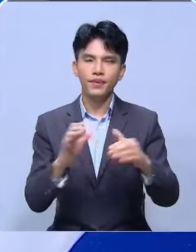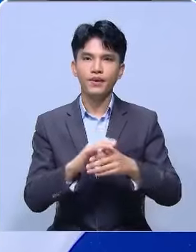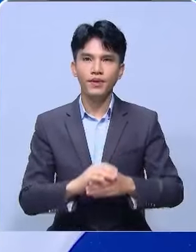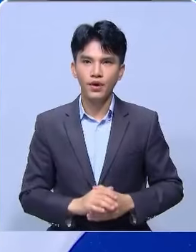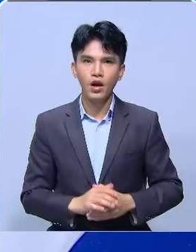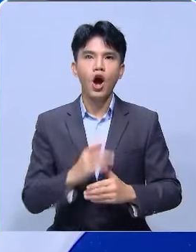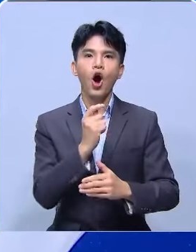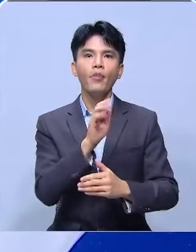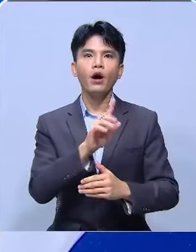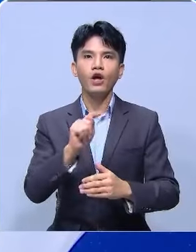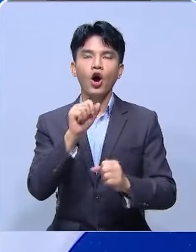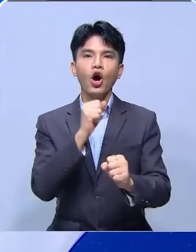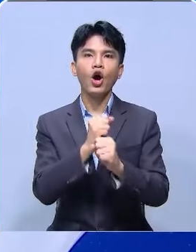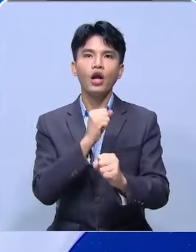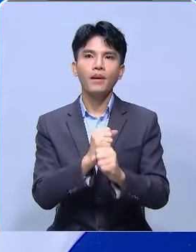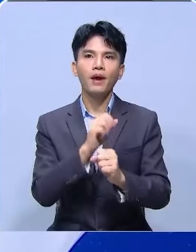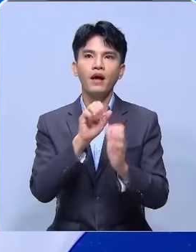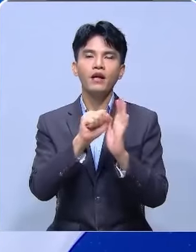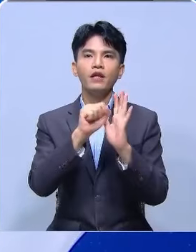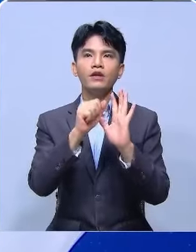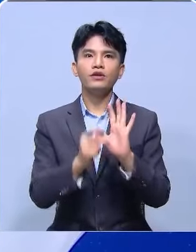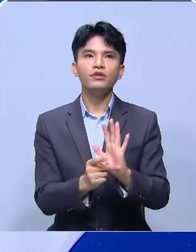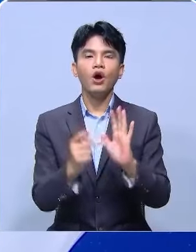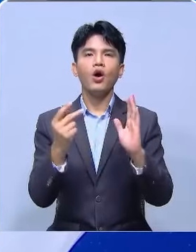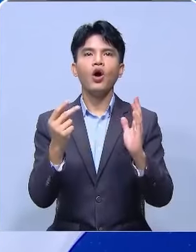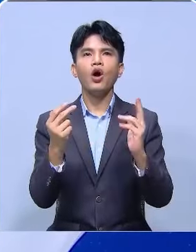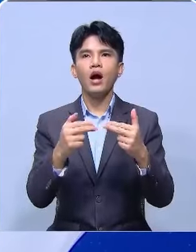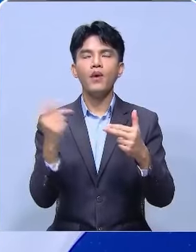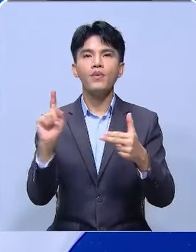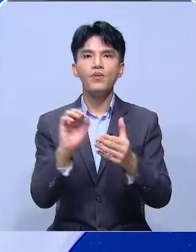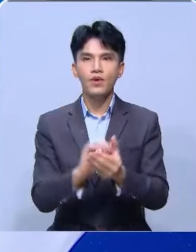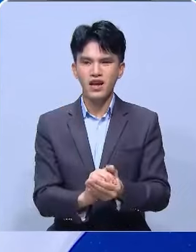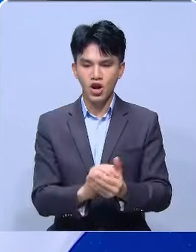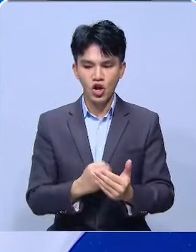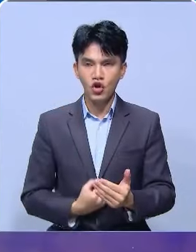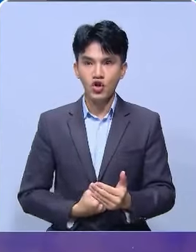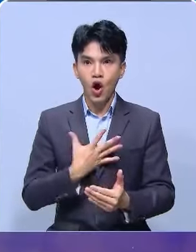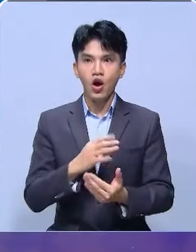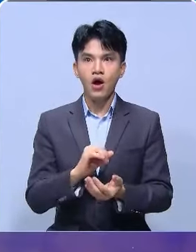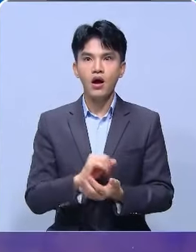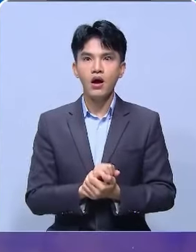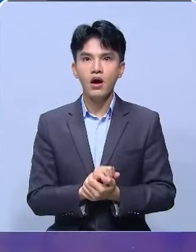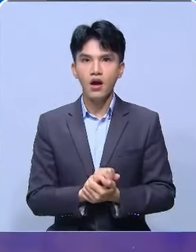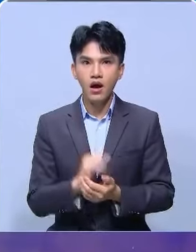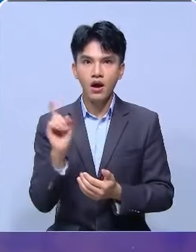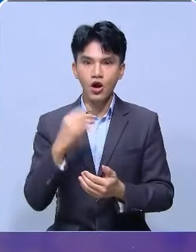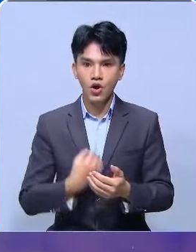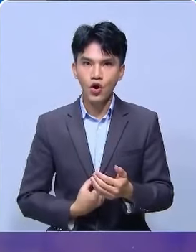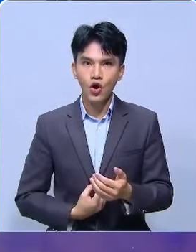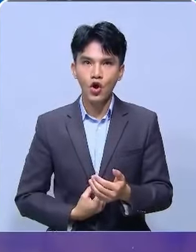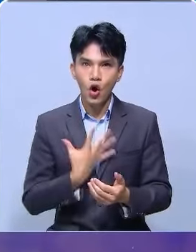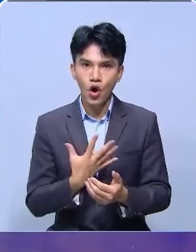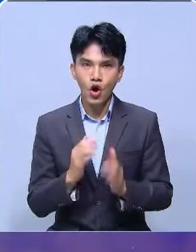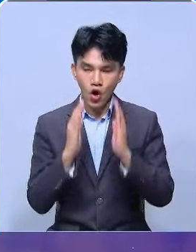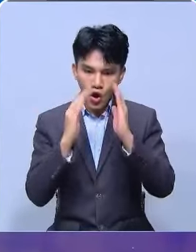สาวอบต.จังหวัดสมุทรสงครามเจอแขกไม่ได้รับเชิญบอกงานนี้เนี่ยตกใจเลยคุณผู้ชมทั้งเธอก็ตกใจแขกไ